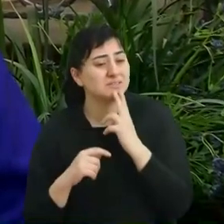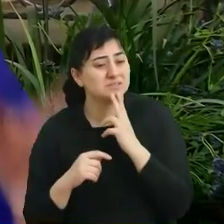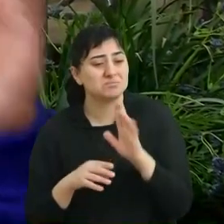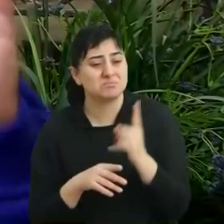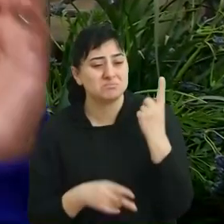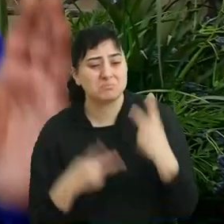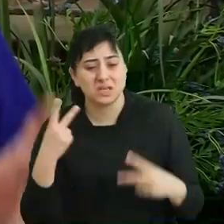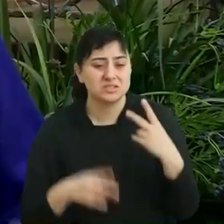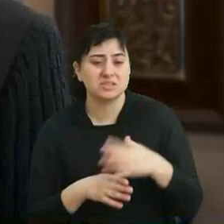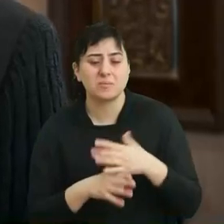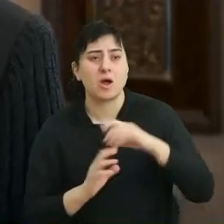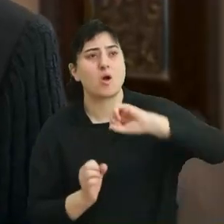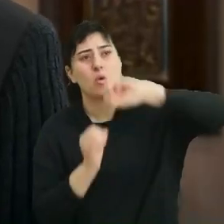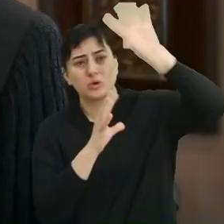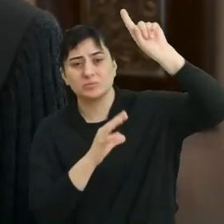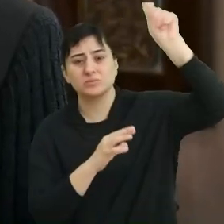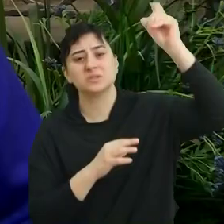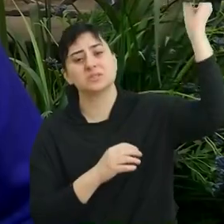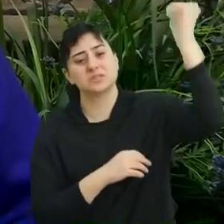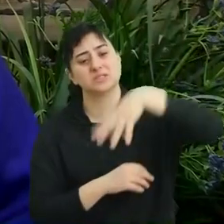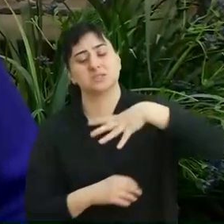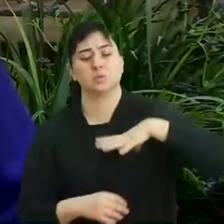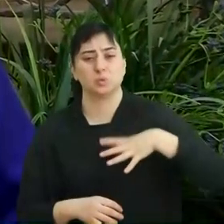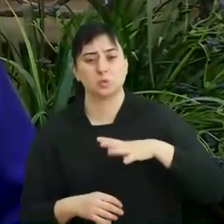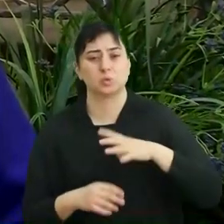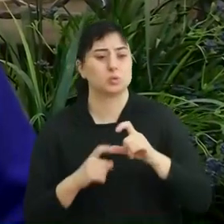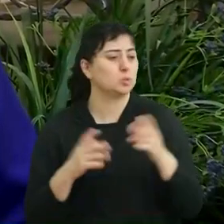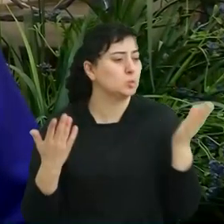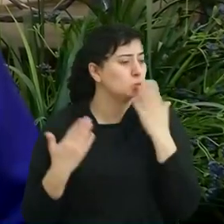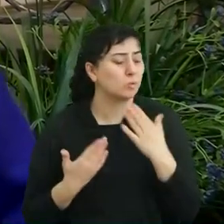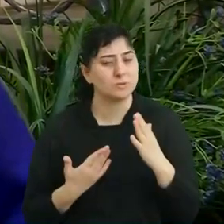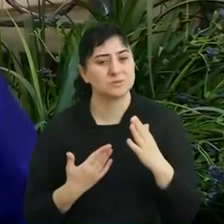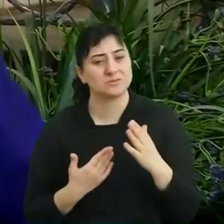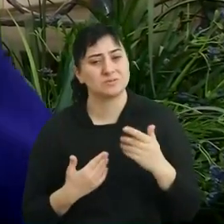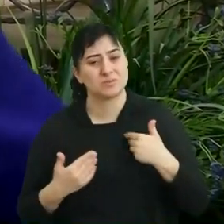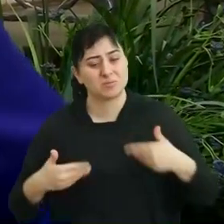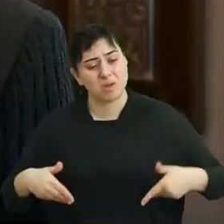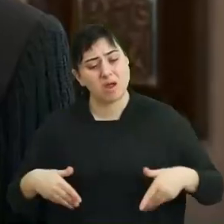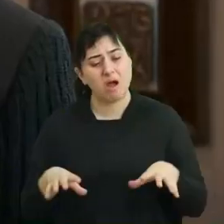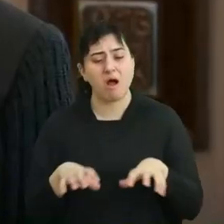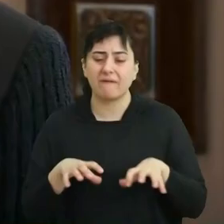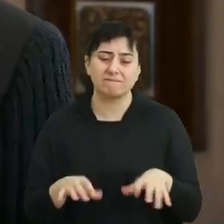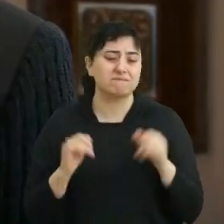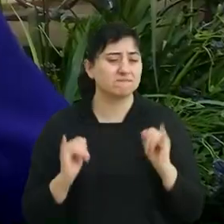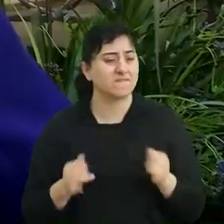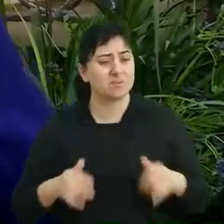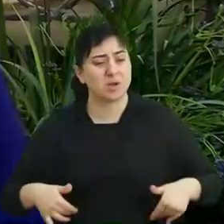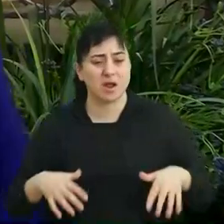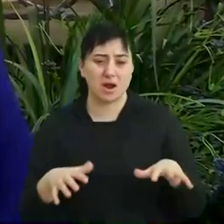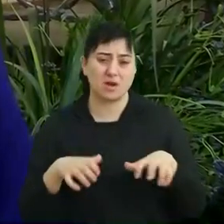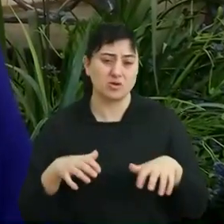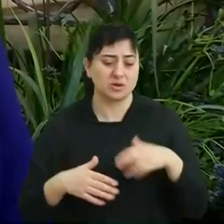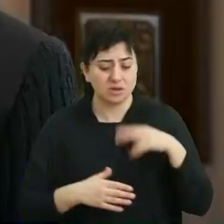eşyaları çatıya koyulmuş. O da şimdi dedi ki indir aşağıya, Şükrü de ortalıkta yok. Ya belimde nasıl ağrıyı, nasıl ağrıyı bir